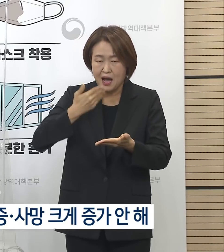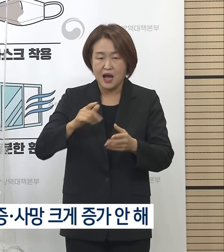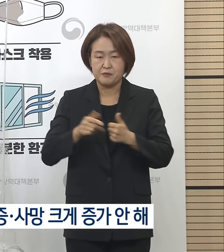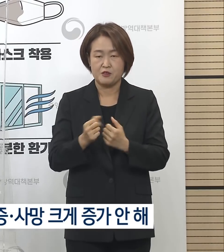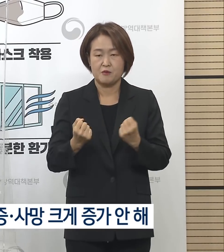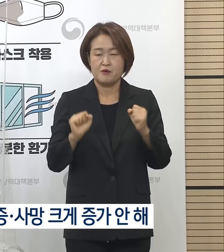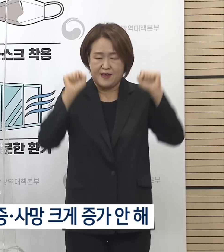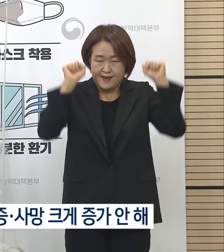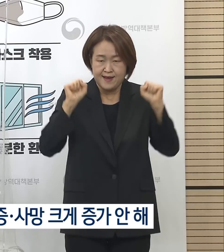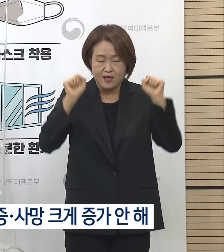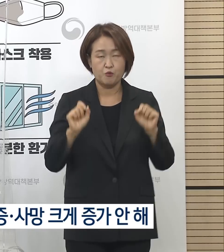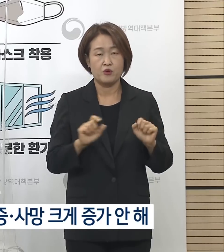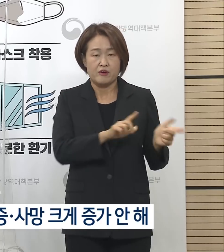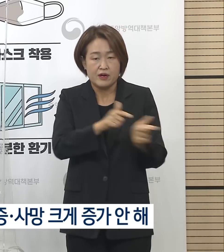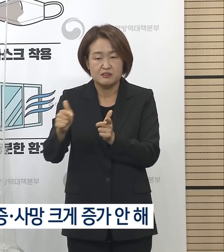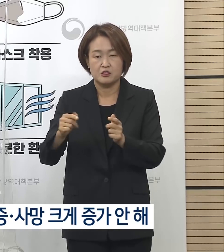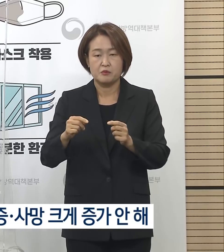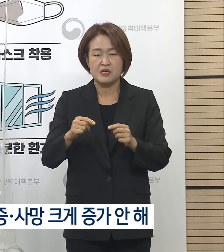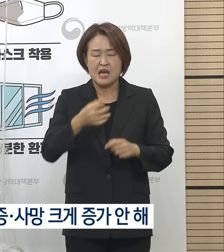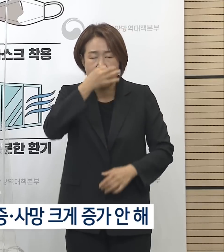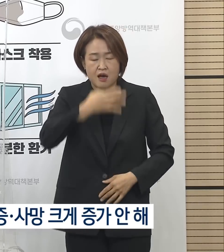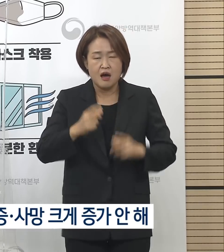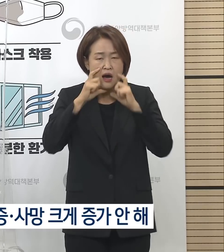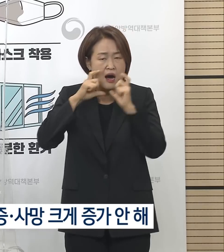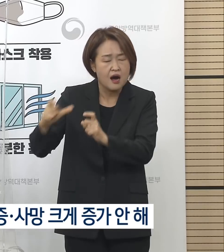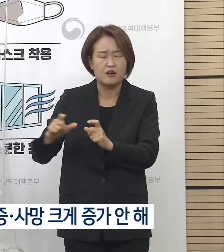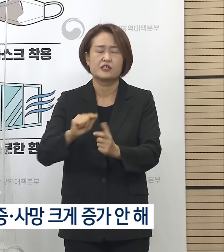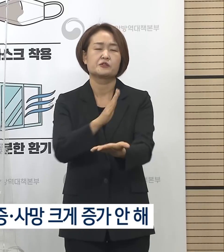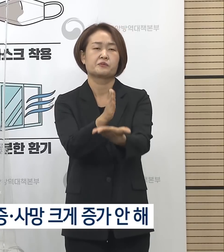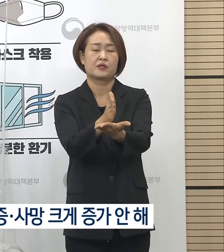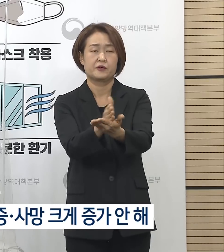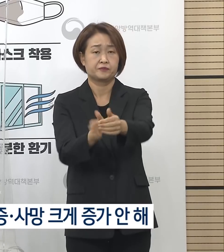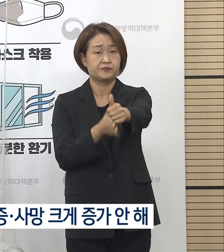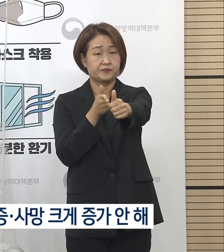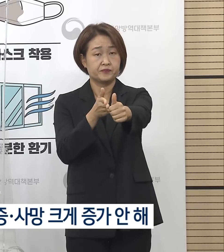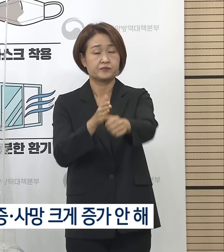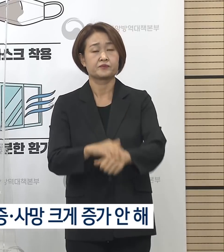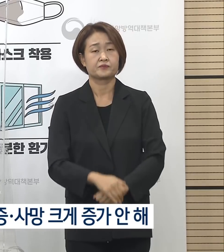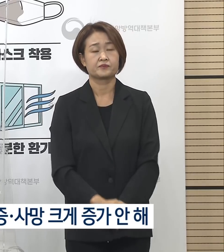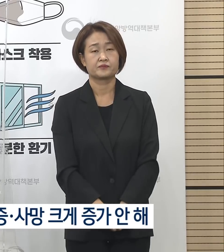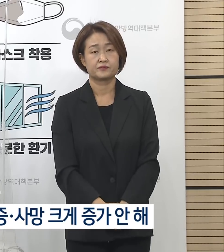실내 운동 등 마스크를 벗는 상황을 최소한 줄여주시길 바랍니다.